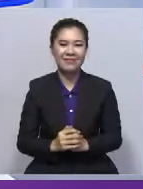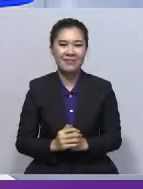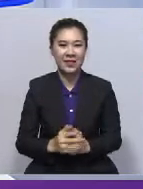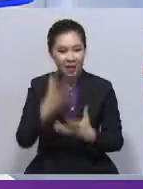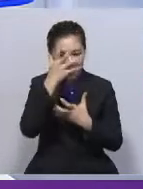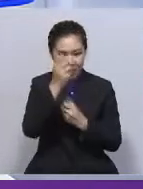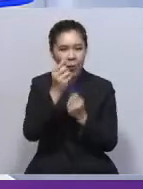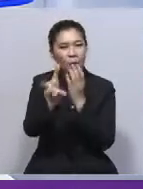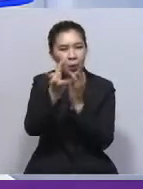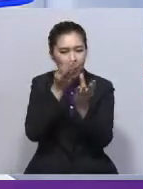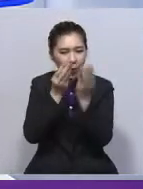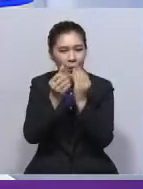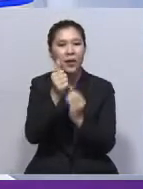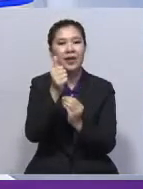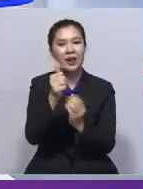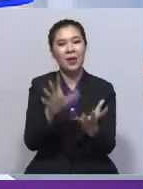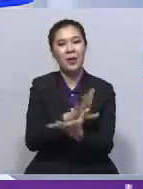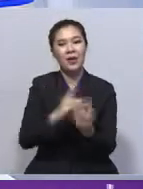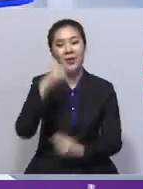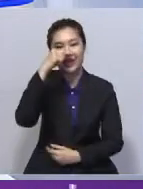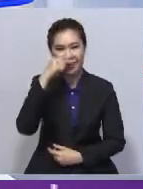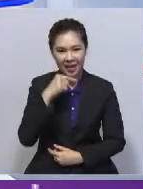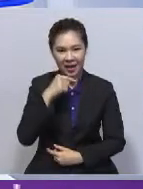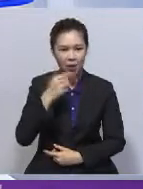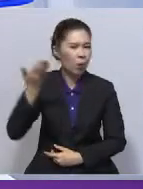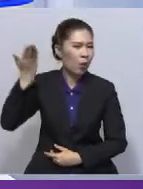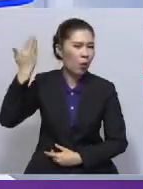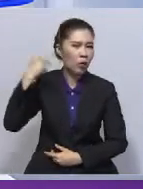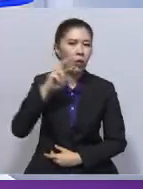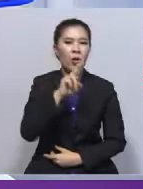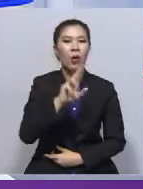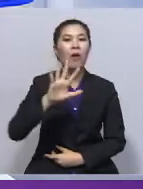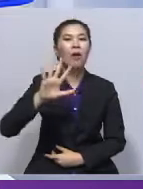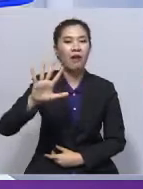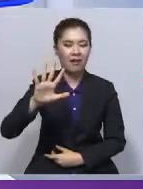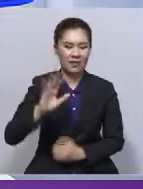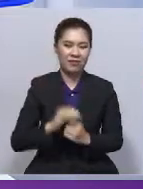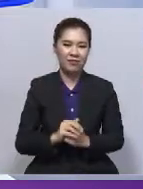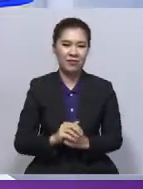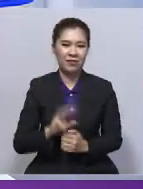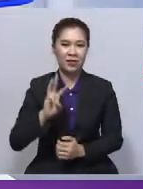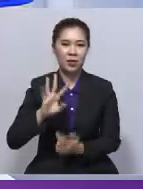ปศึกษาเรียนรู้กันได้กันแบบขนบธรรมเนียมแบบไทยๆตั้งแต่สมัยรัชกาลที่5เลยนะคะที่พระรามพระ